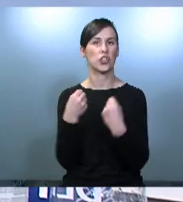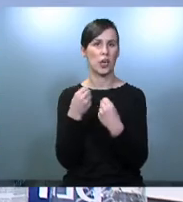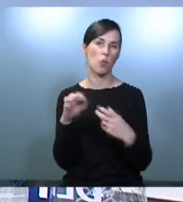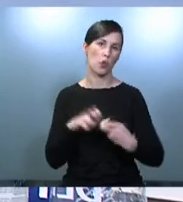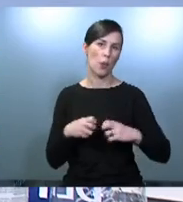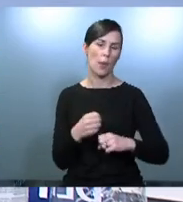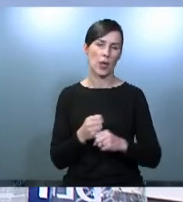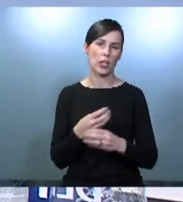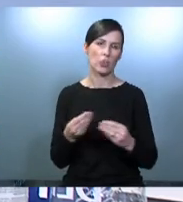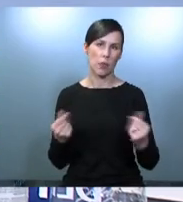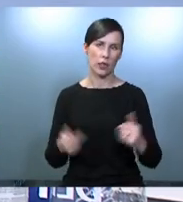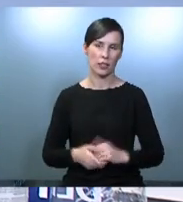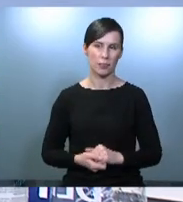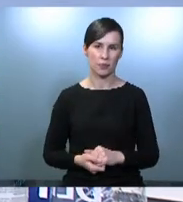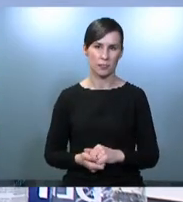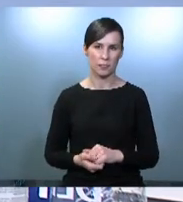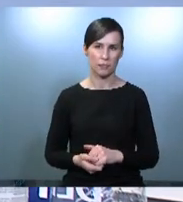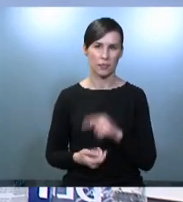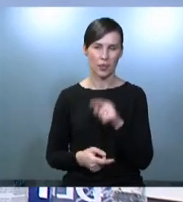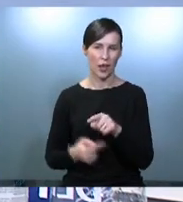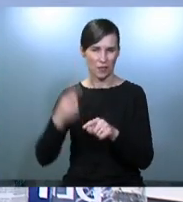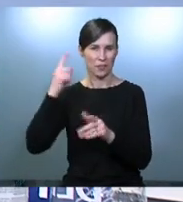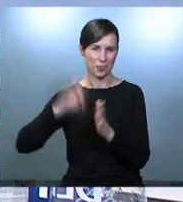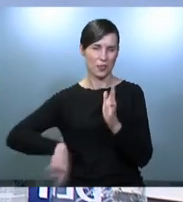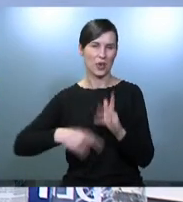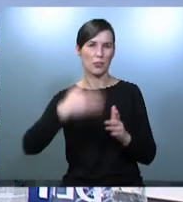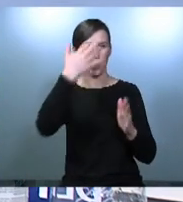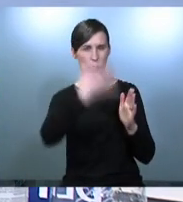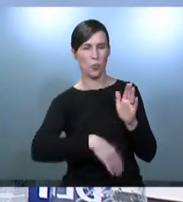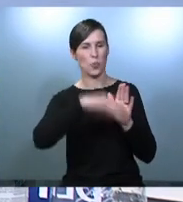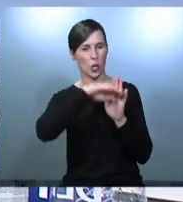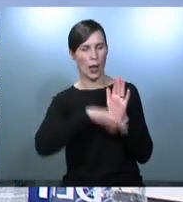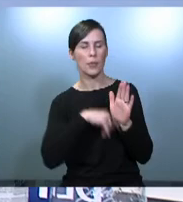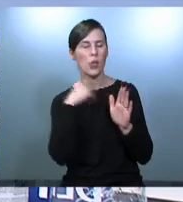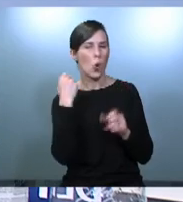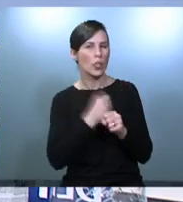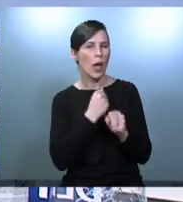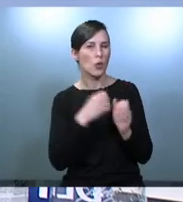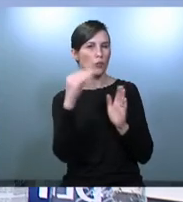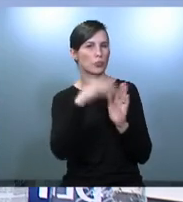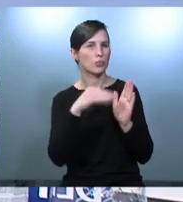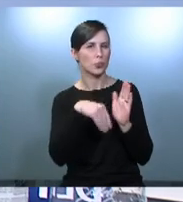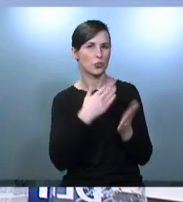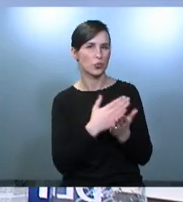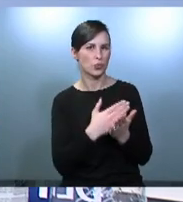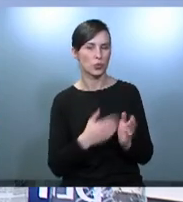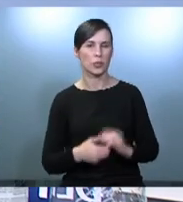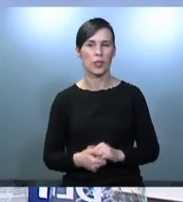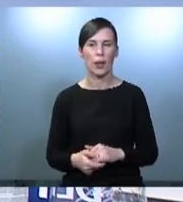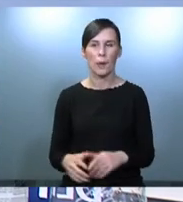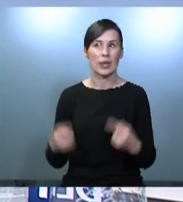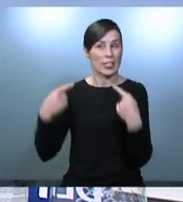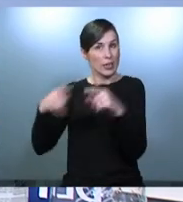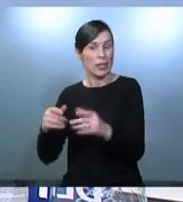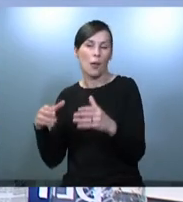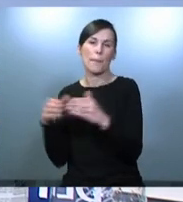Baltradinė, aš nebejoju, kad jūsų sąraše programinių darbų dar yra ne vienas ir ne du, bet palikime galimybę ir kitų partijų